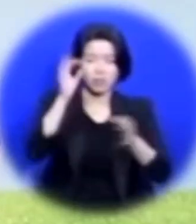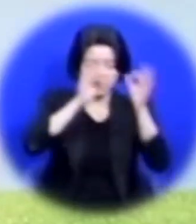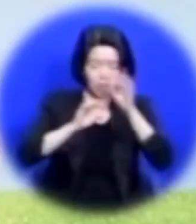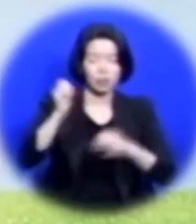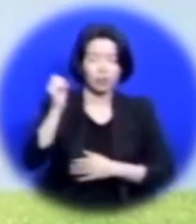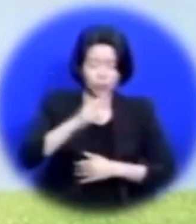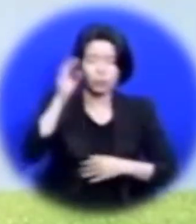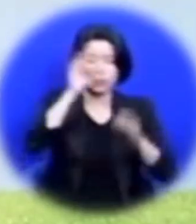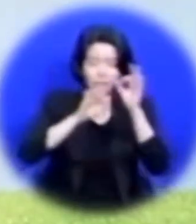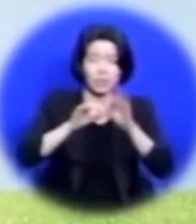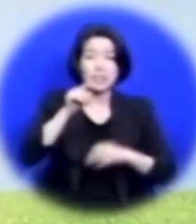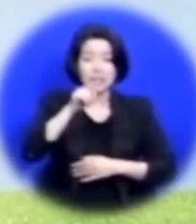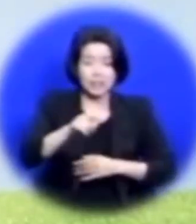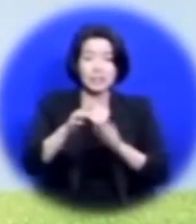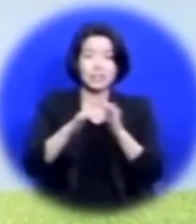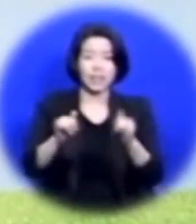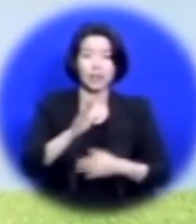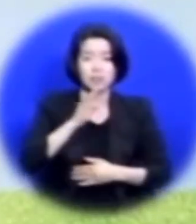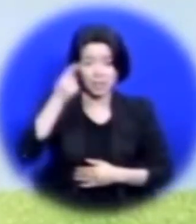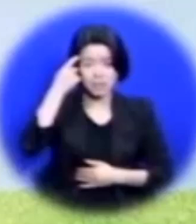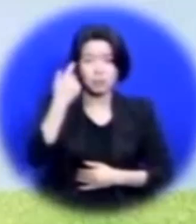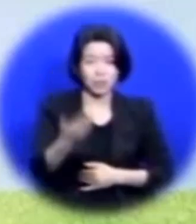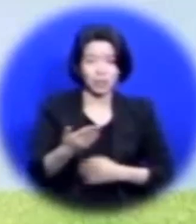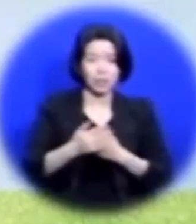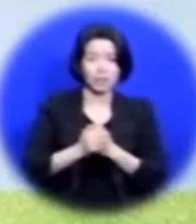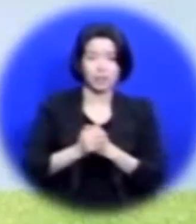또 찾으시는 바로 그 사람 이십니까